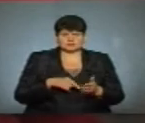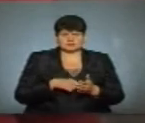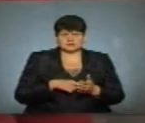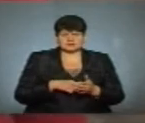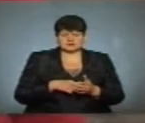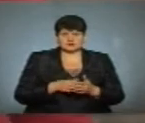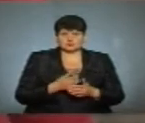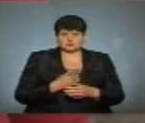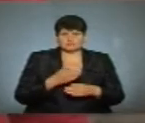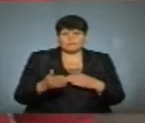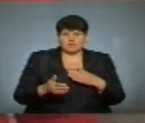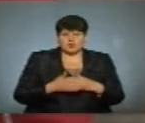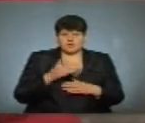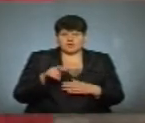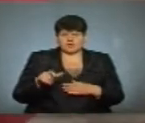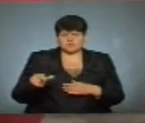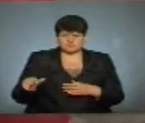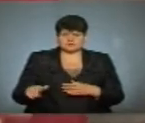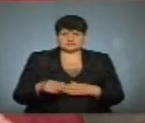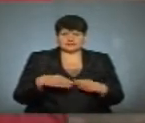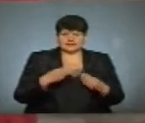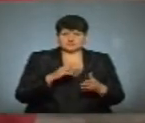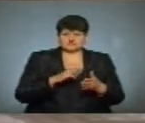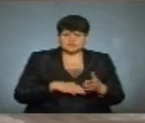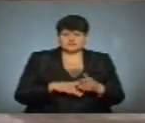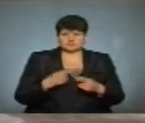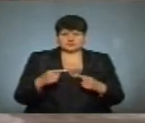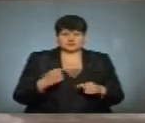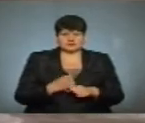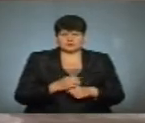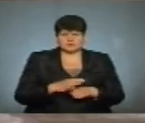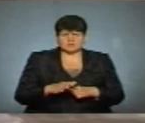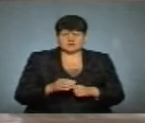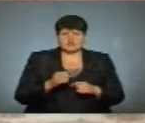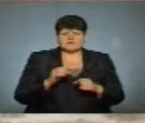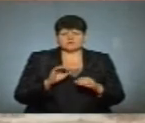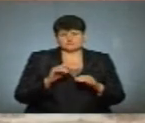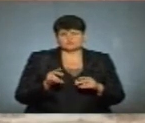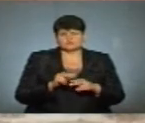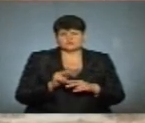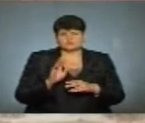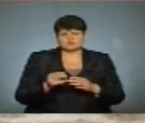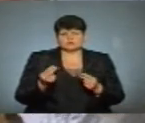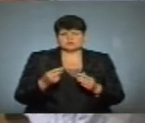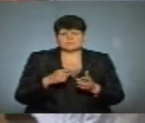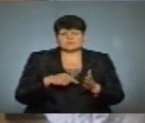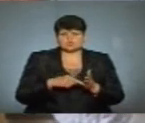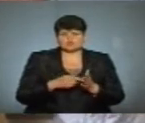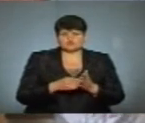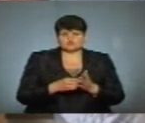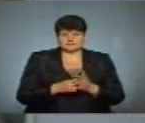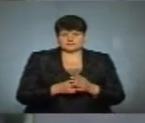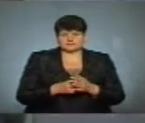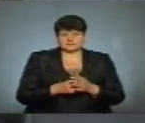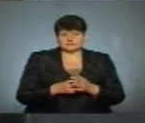їх покарали, дали великі штрафи, щоб інші це не робили. Фонтан ремонтуватимуть за кошти міського бюджету, каже Микола